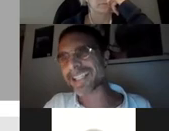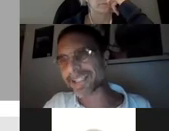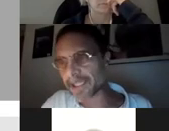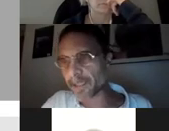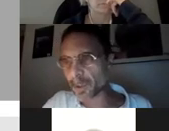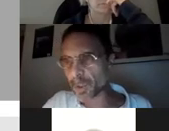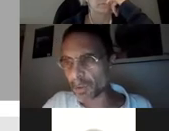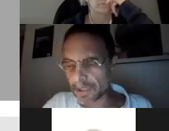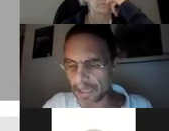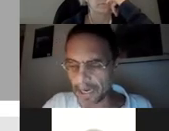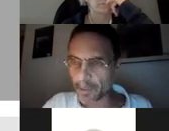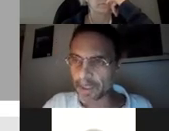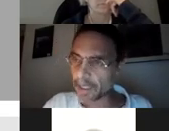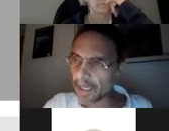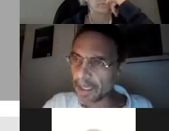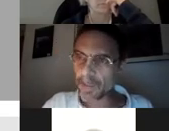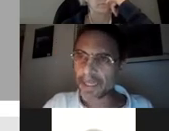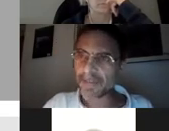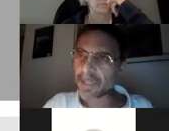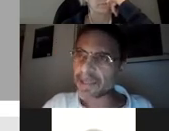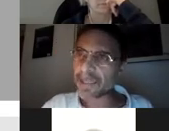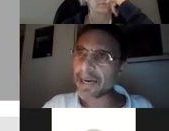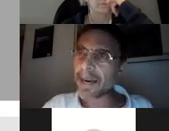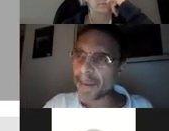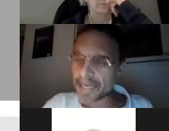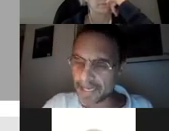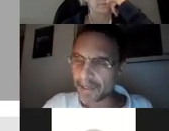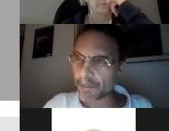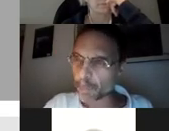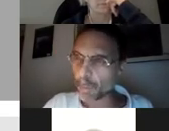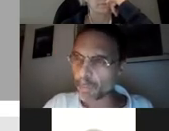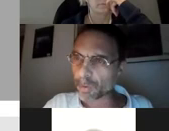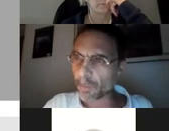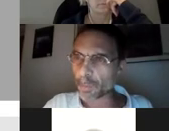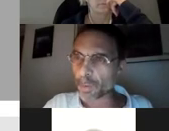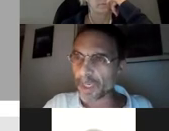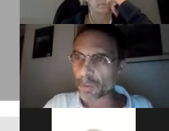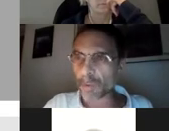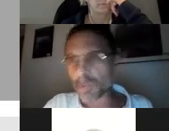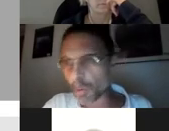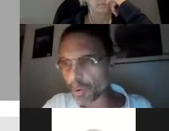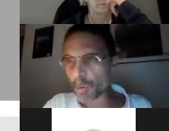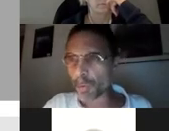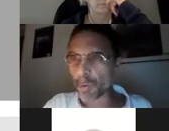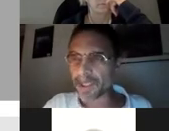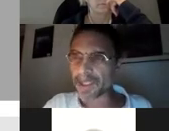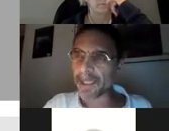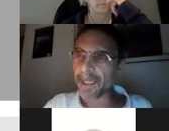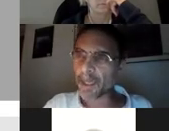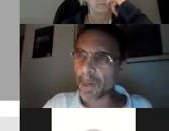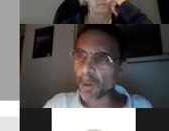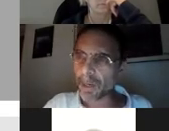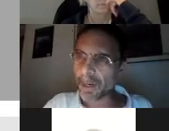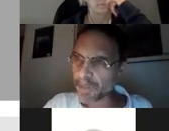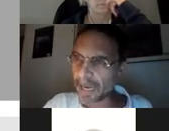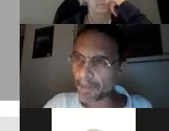diventano il 67% degli italiani. Quindi, come dire, evidentemente la campagna ha avuto un notevole successo, non sono sicuro che sia